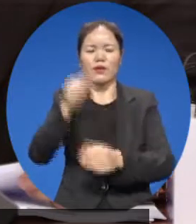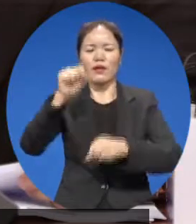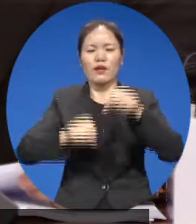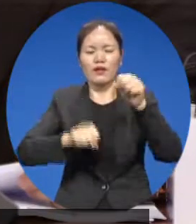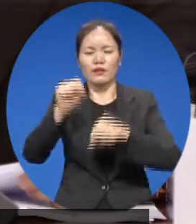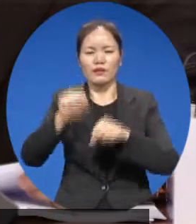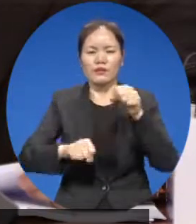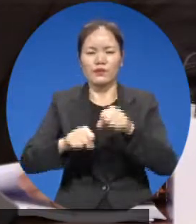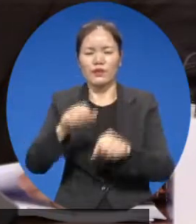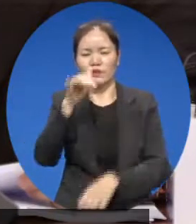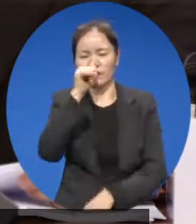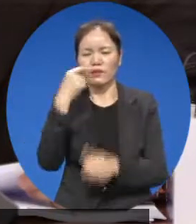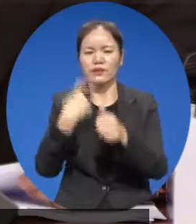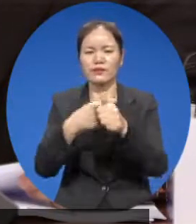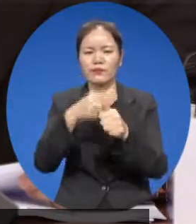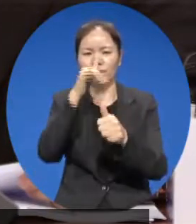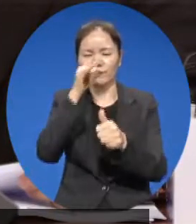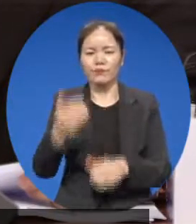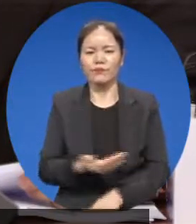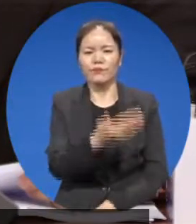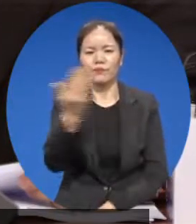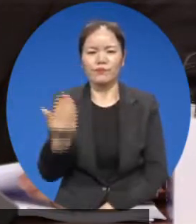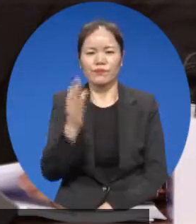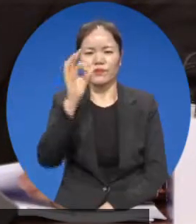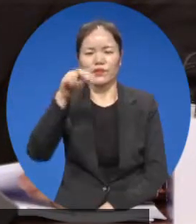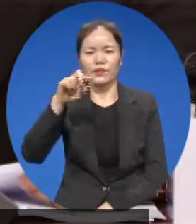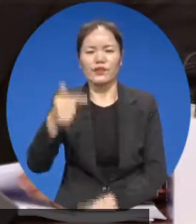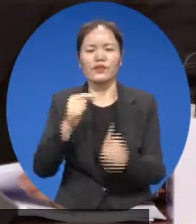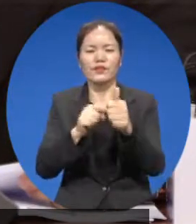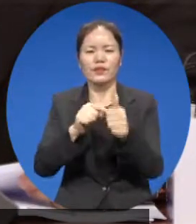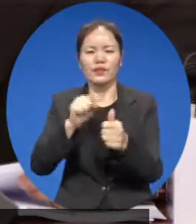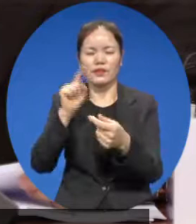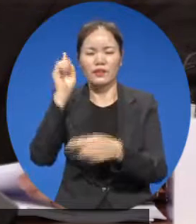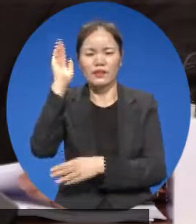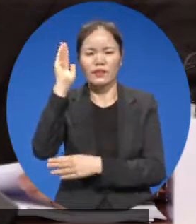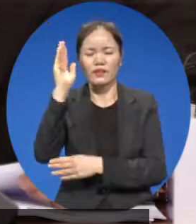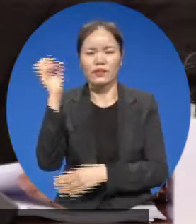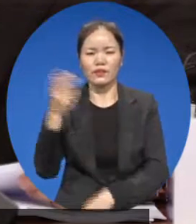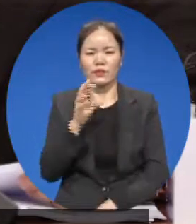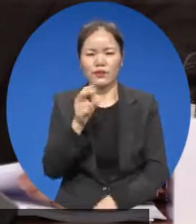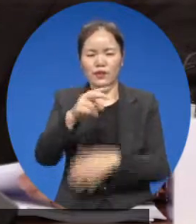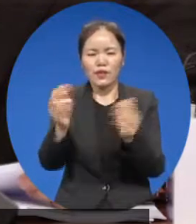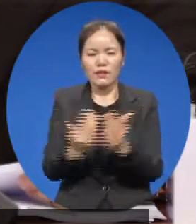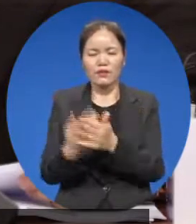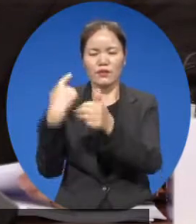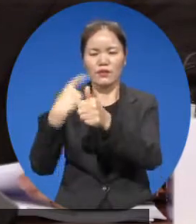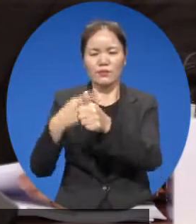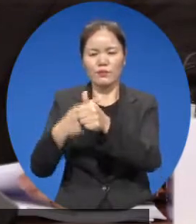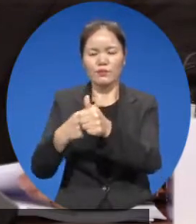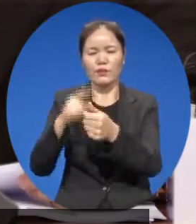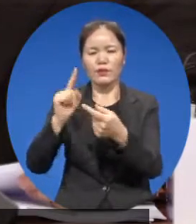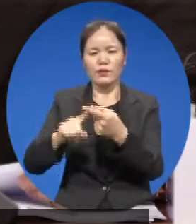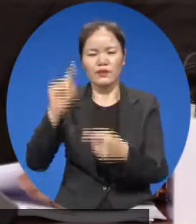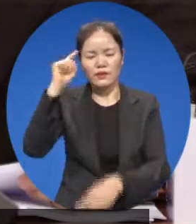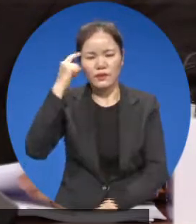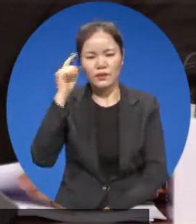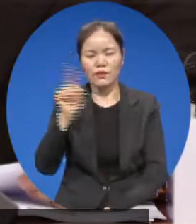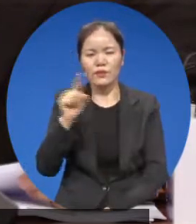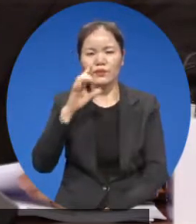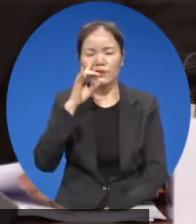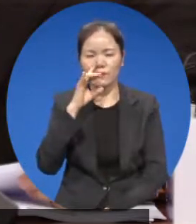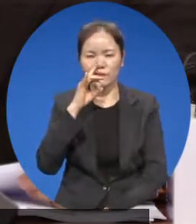했는데 여러분께서는 는 총장 의 발언 그리고 범여권 에서 나온 이 같은 비판에 대해서 어떻게 생각하시는지